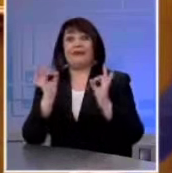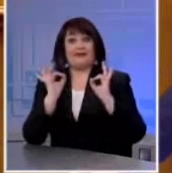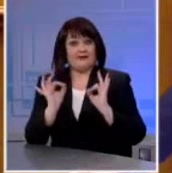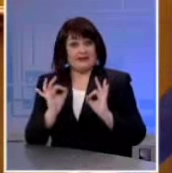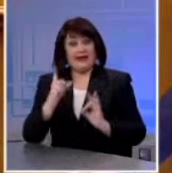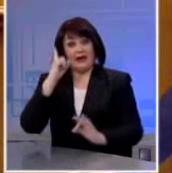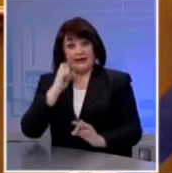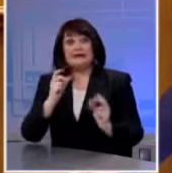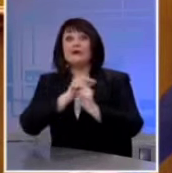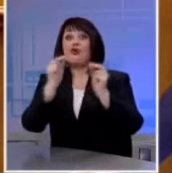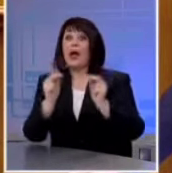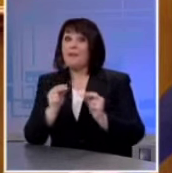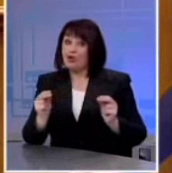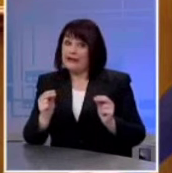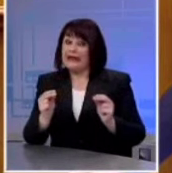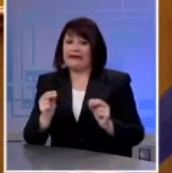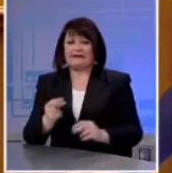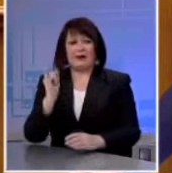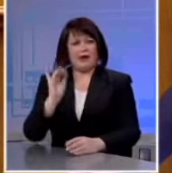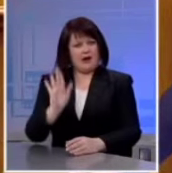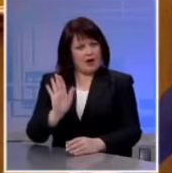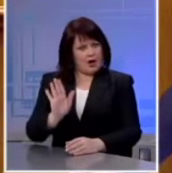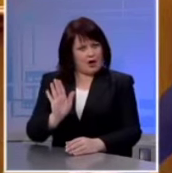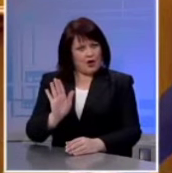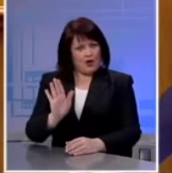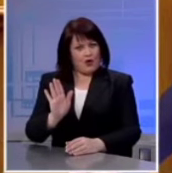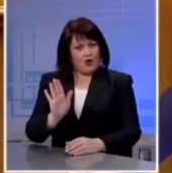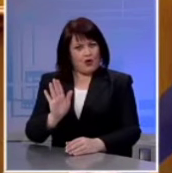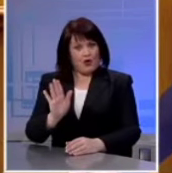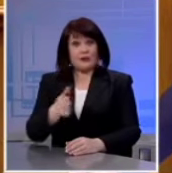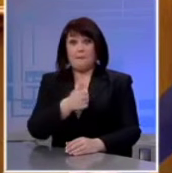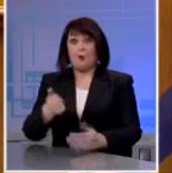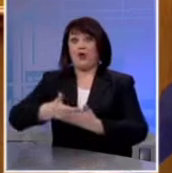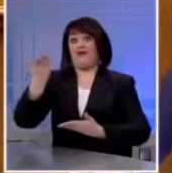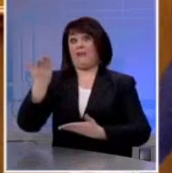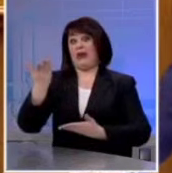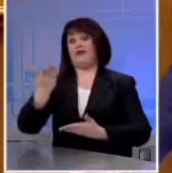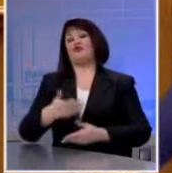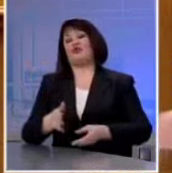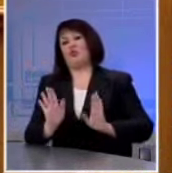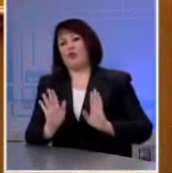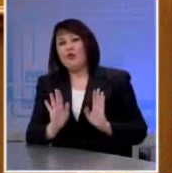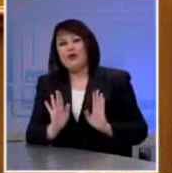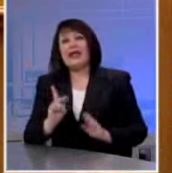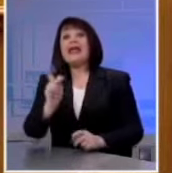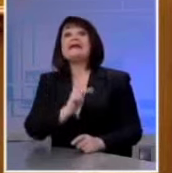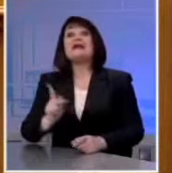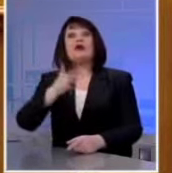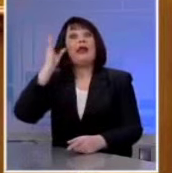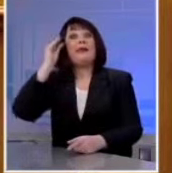έρθει. Δεν πρόκειται να περάσει, φαντάζομαι, στα μονόστιλα των εφημερίδων. Η κοινωνία θα